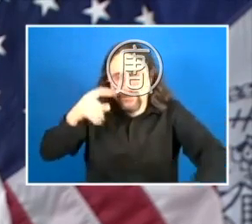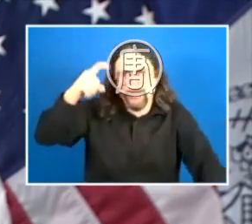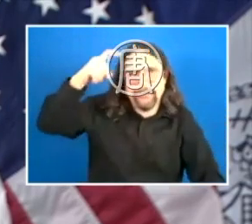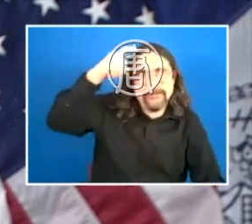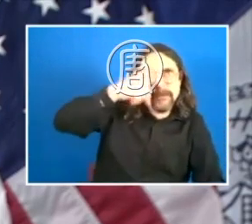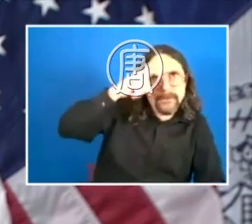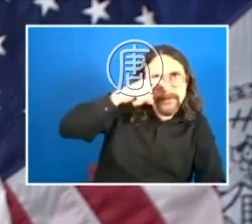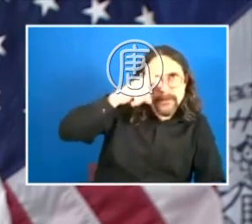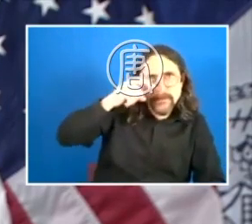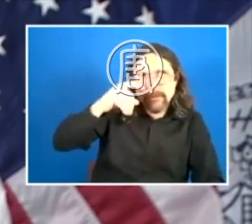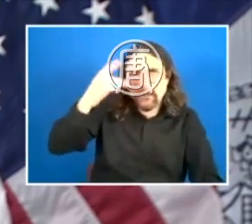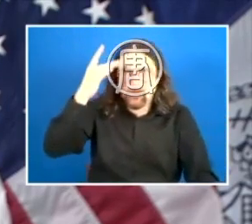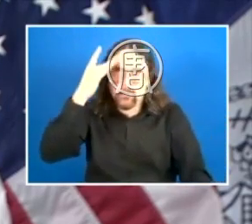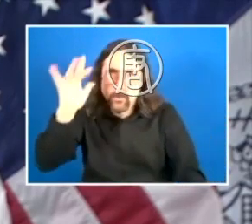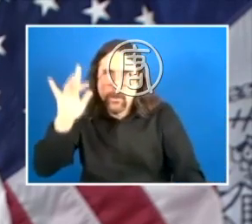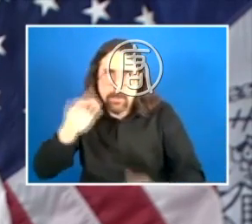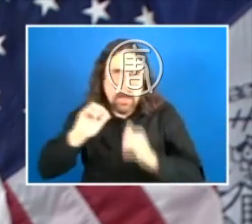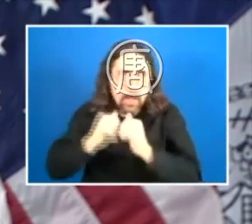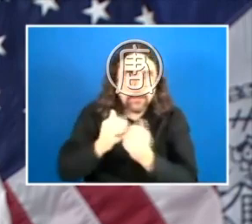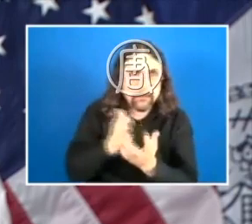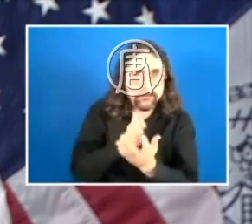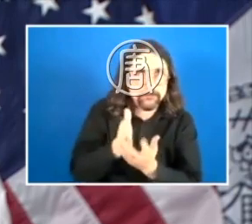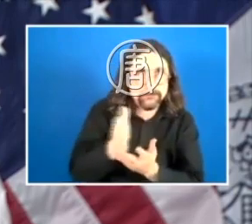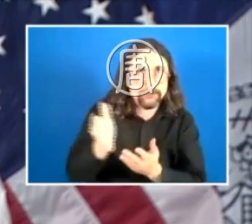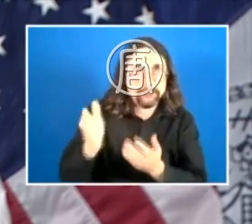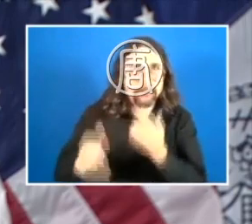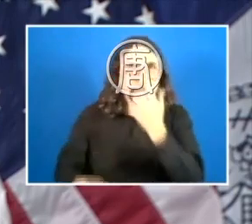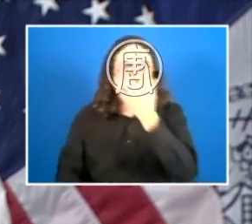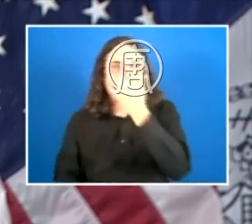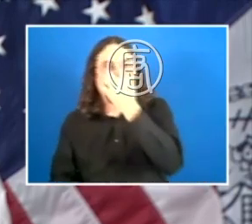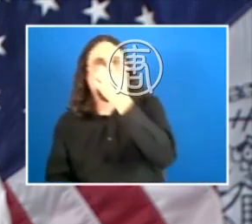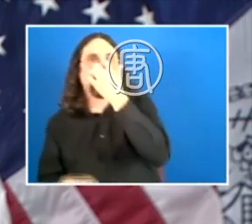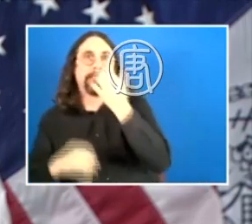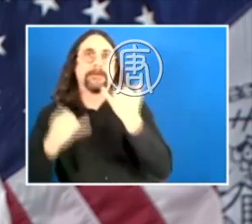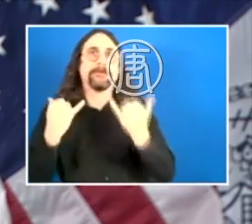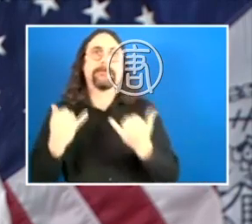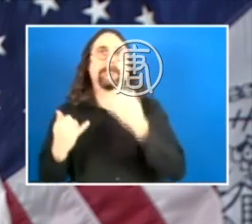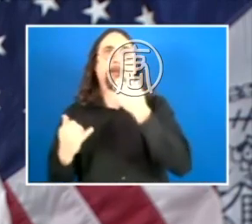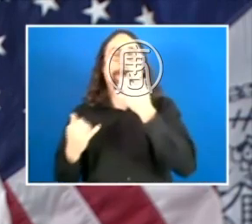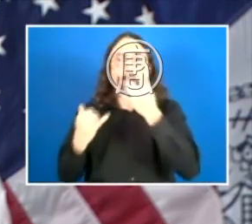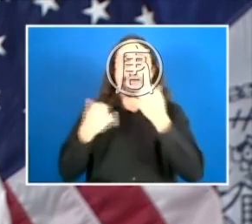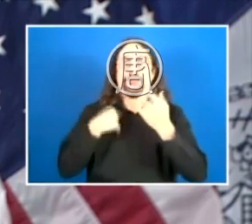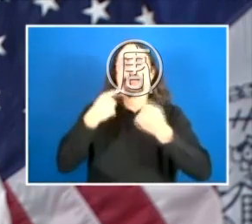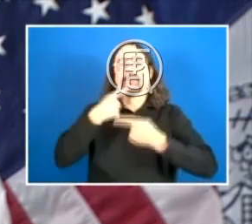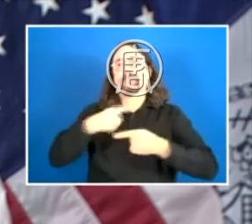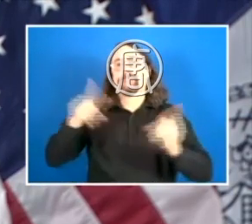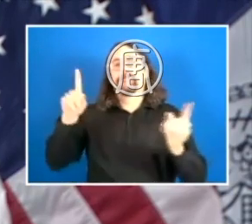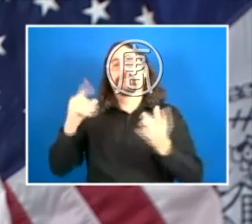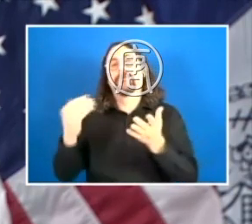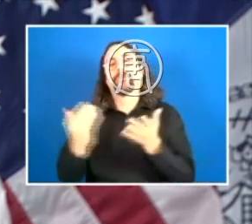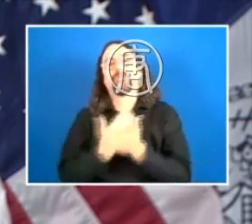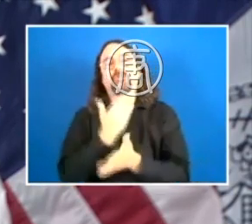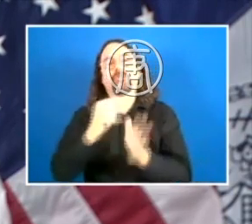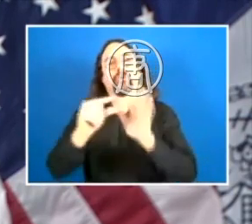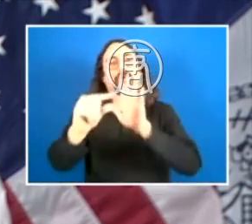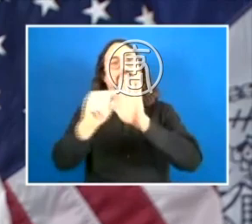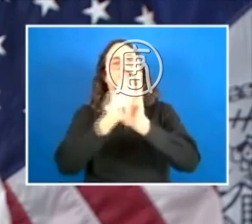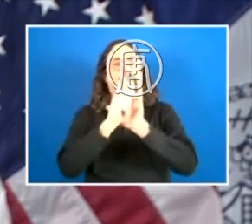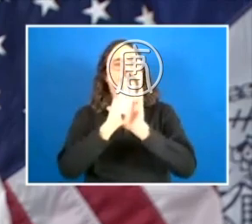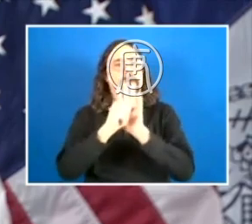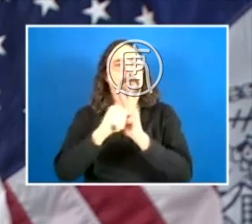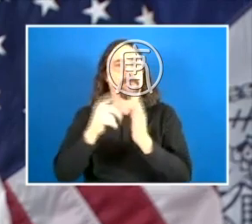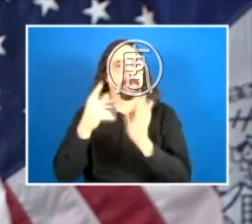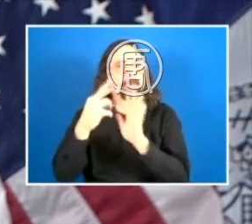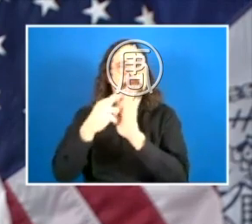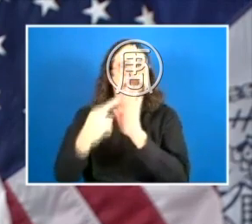准。 Because we want to make sure the grading policy we use now fits the moment we're in now and the reality of our kids,